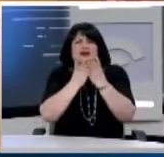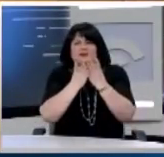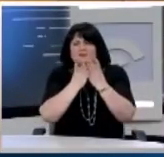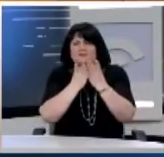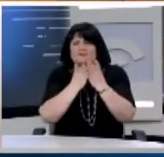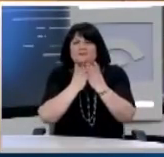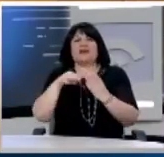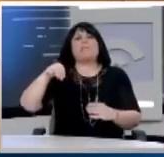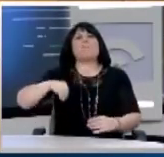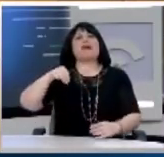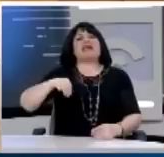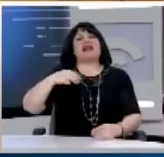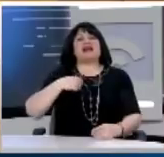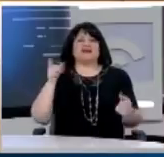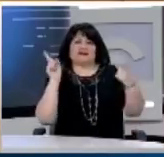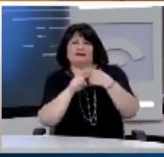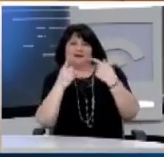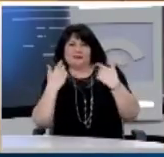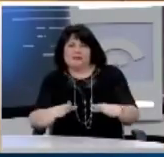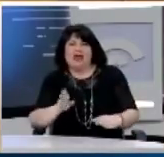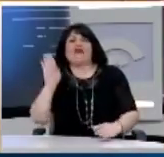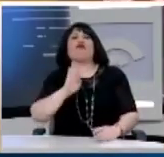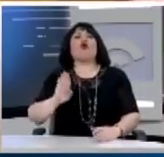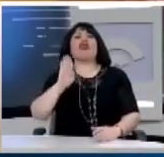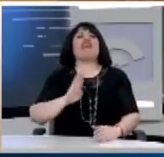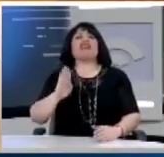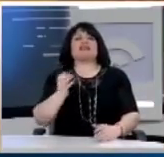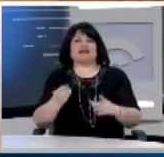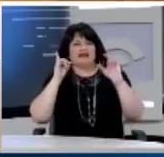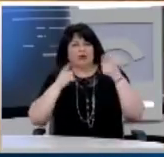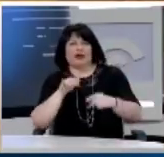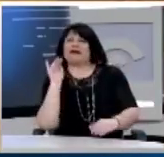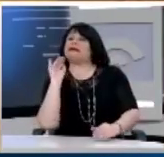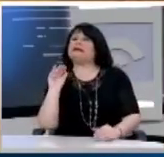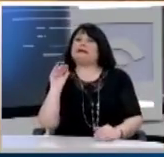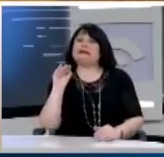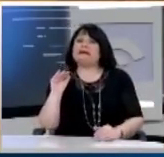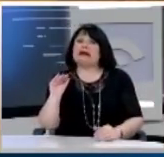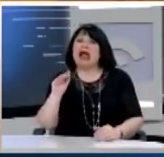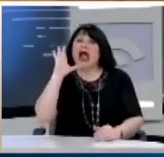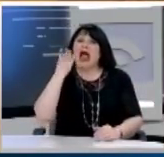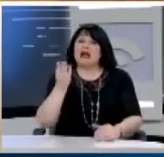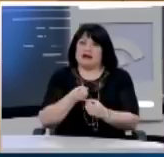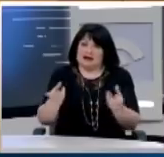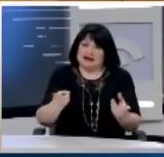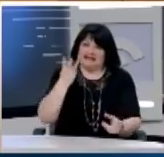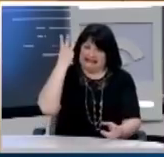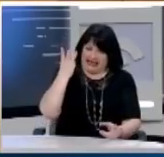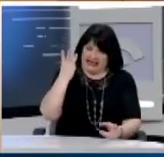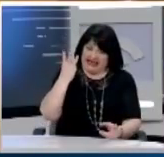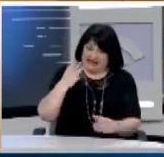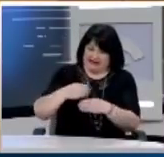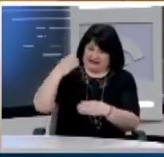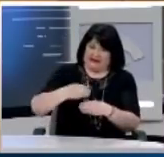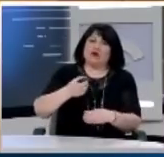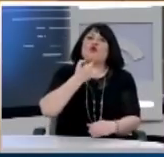φαίνεται είναι η μοίρα μου, είδα τον κύριο Βορύδη. Το ρωτάω τον κύριο Βορύδη, αν σας κεράσω 3 ουίσκι,